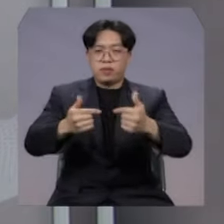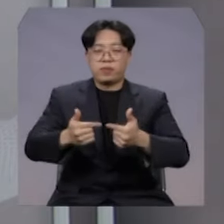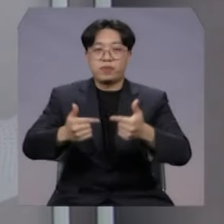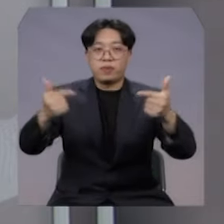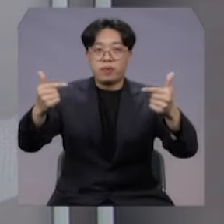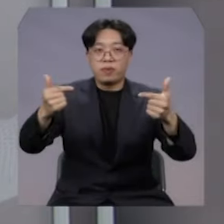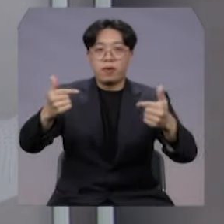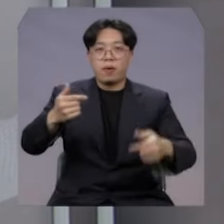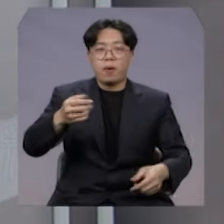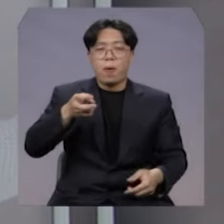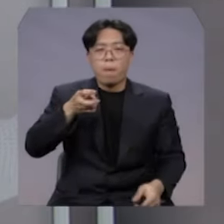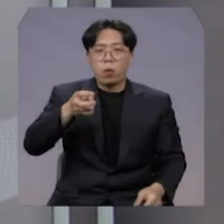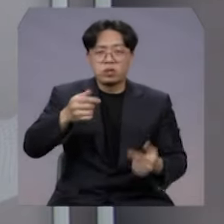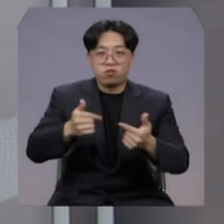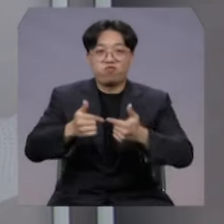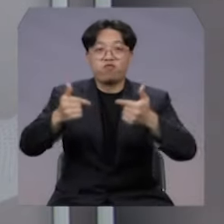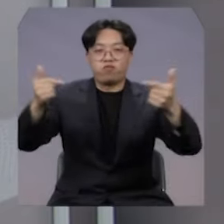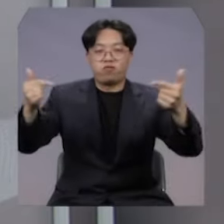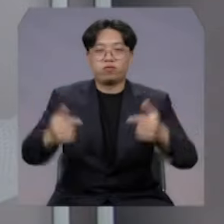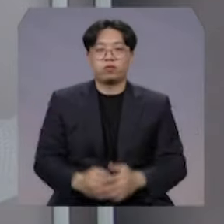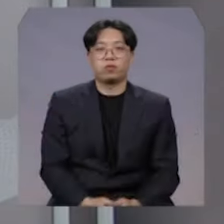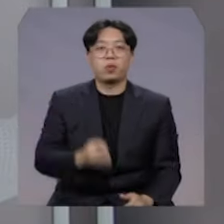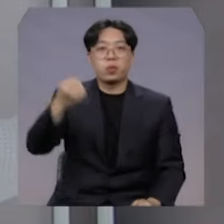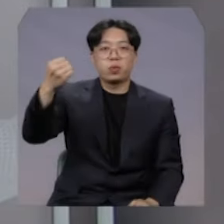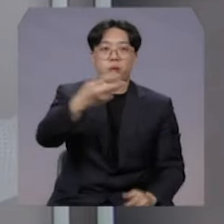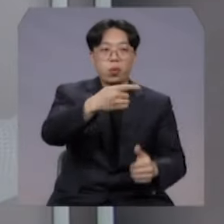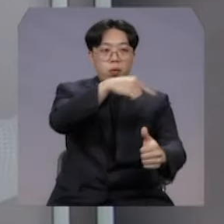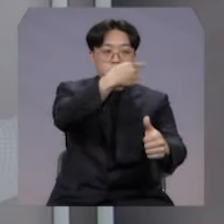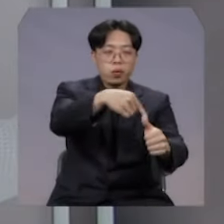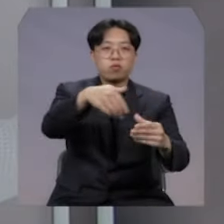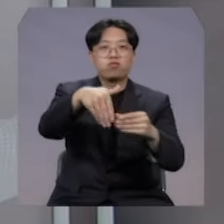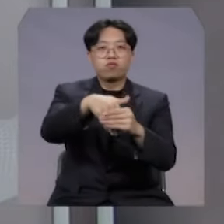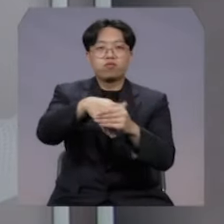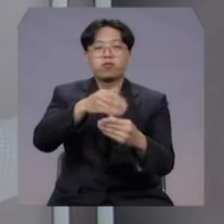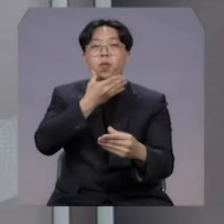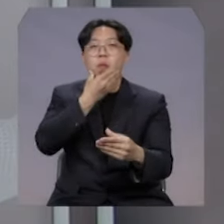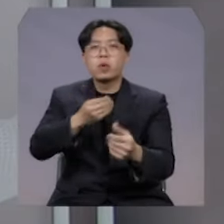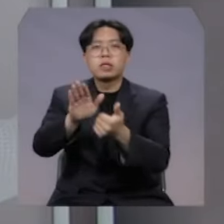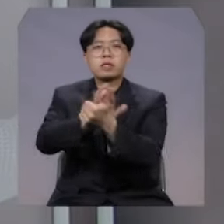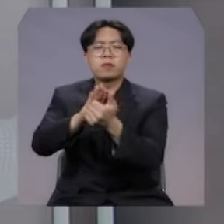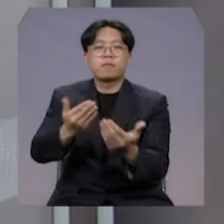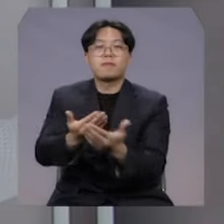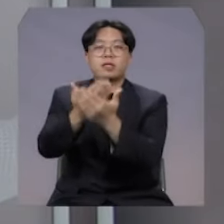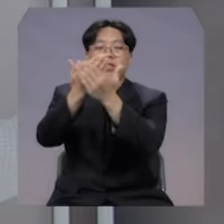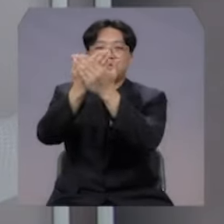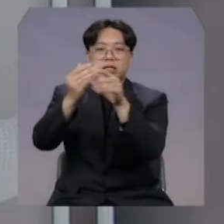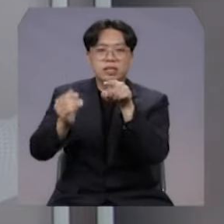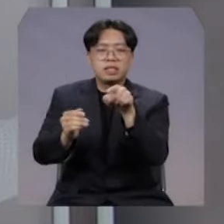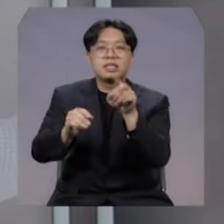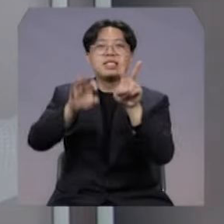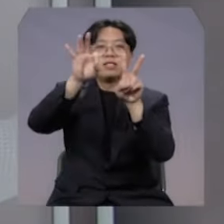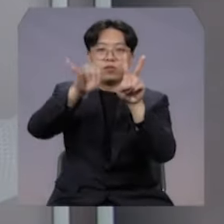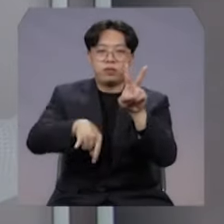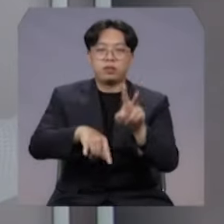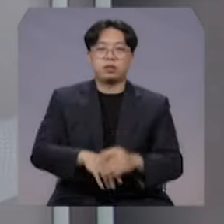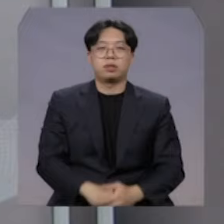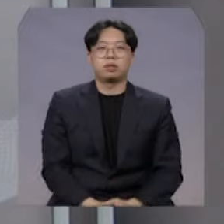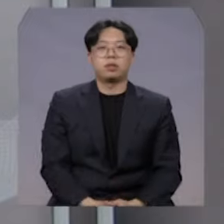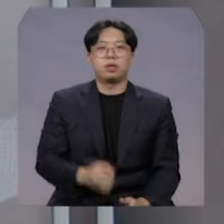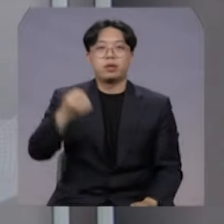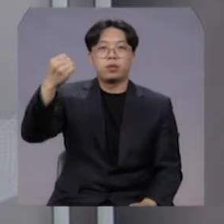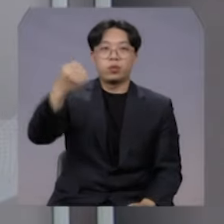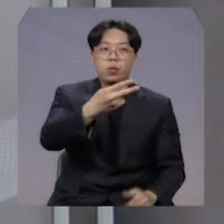등 1위이고 교육문화, 복지 등 서비스 개선이 2위입니다. 세 번째로 부동산